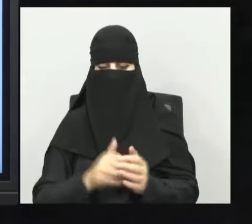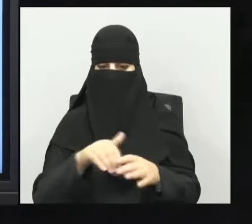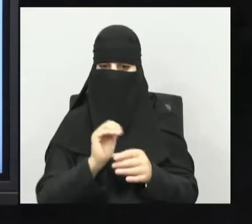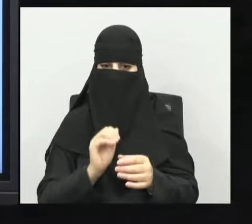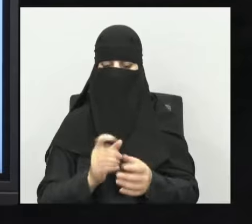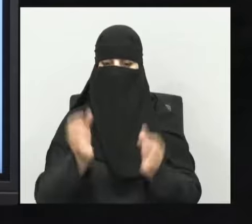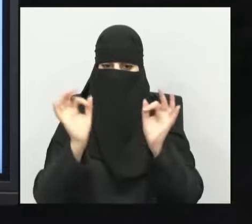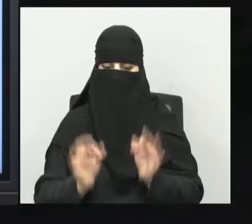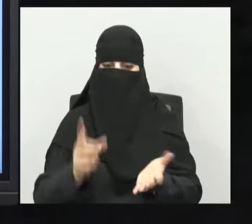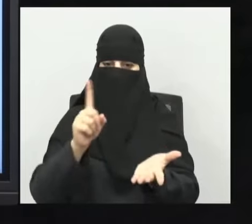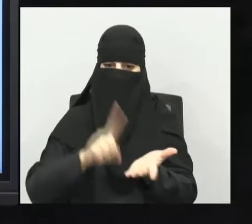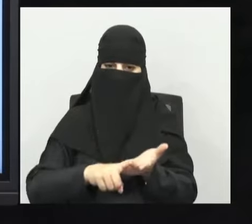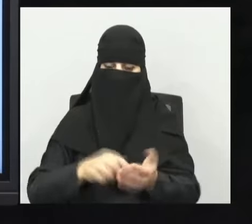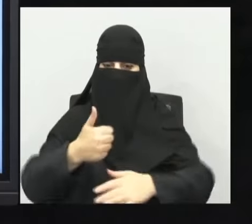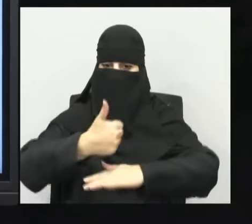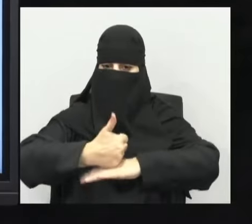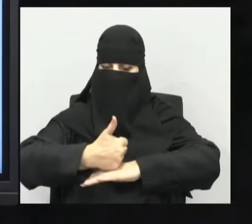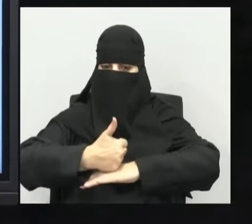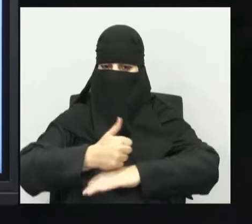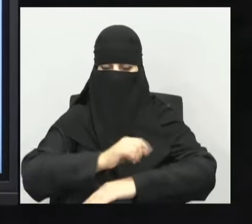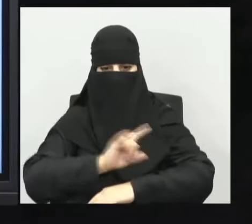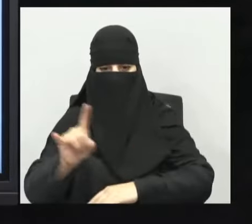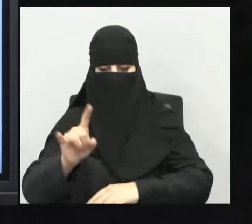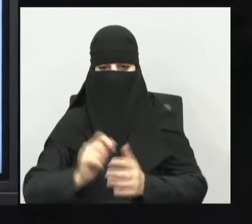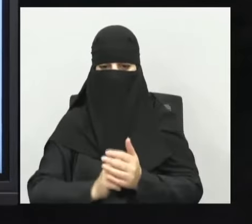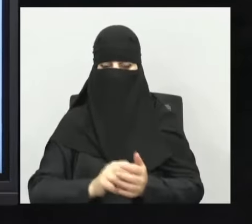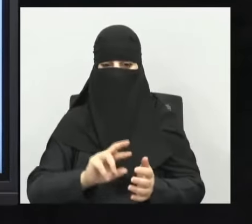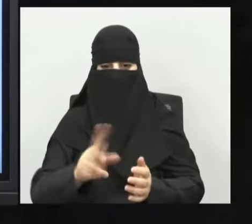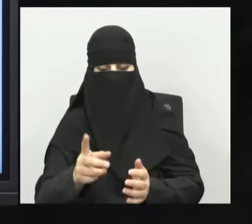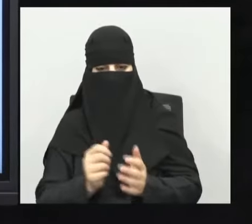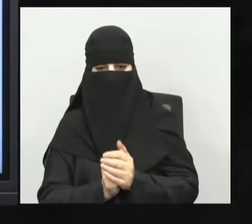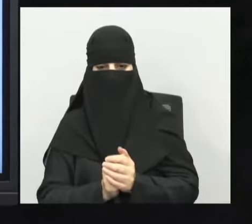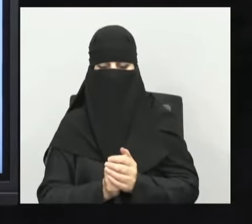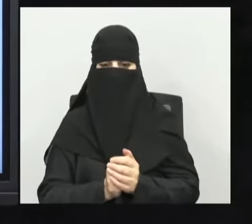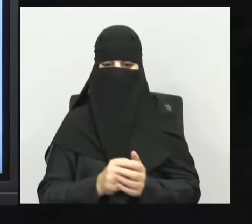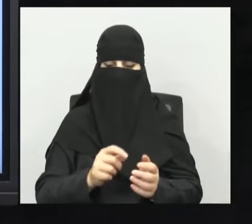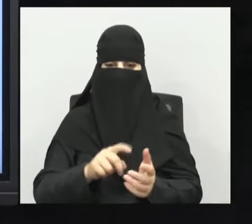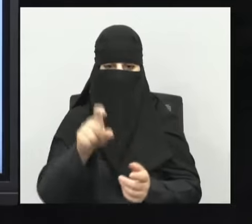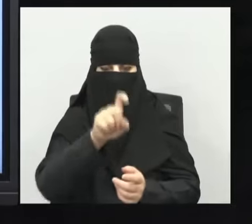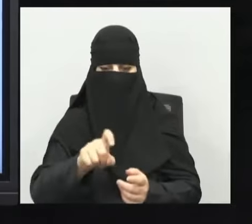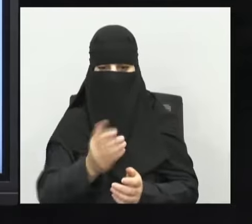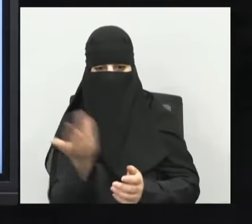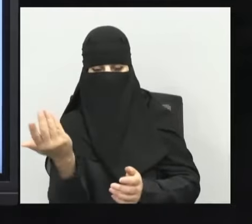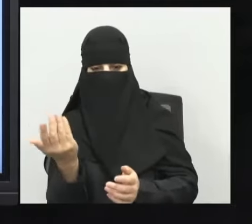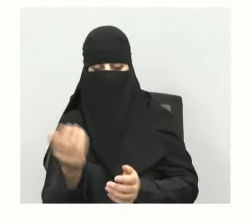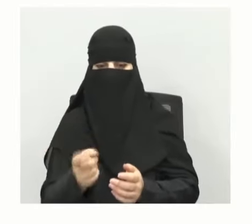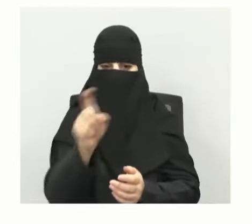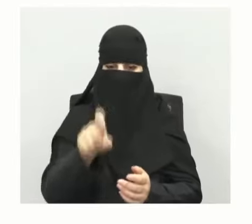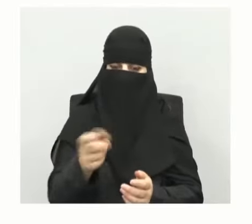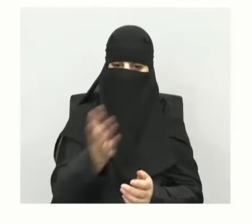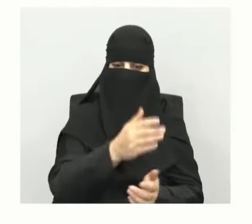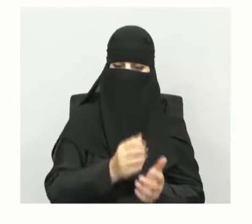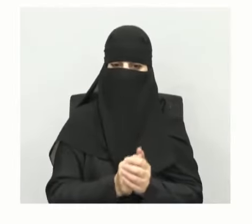نتاكد عن القاعده لان خلاص الان نخبط نروح للسؤال اللي قبله او السؤال اللي بعده ركز دائما في القاعده طيب